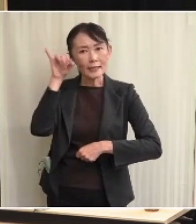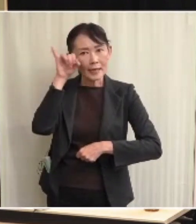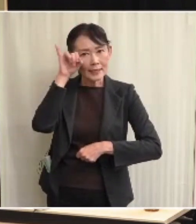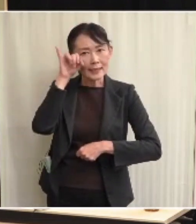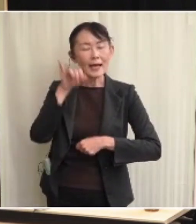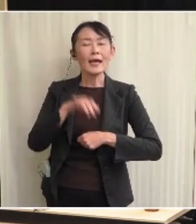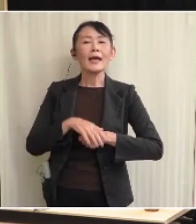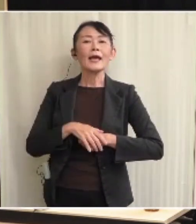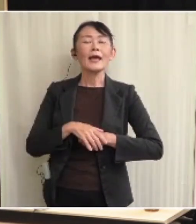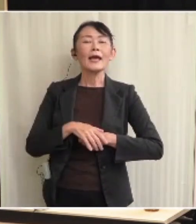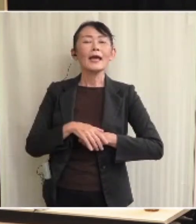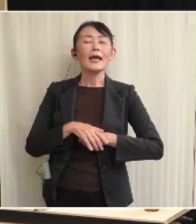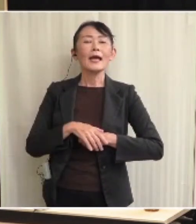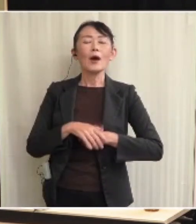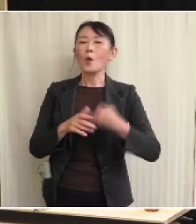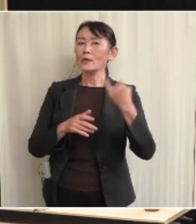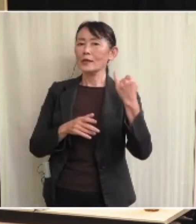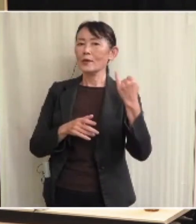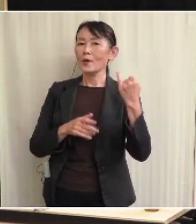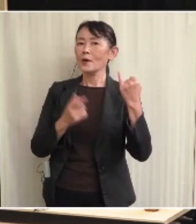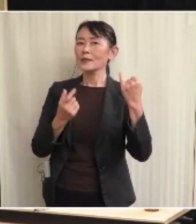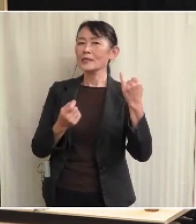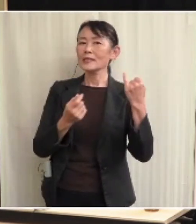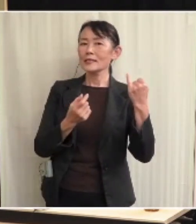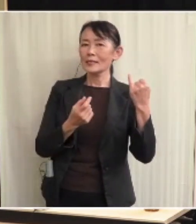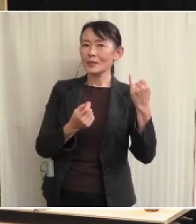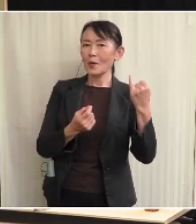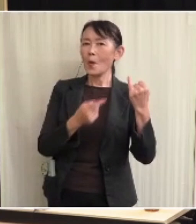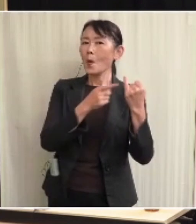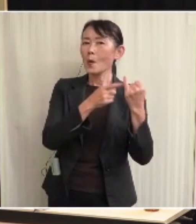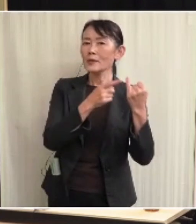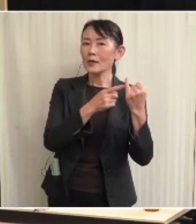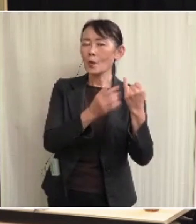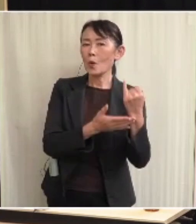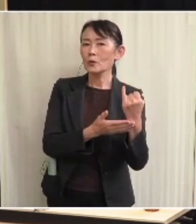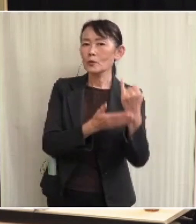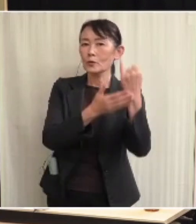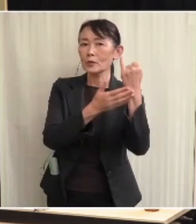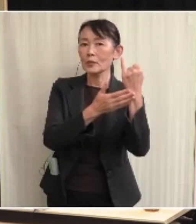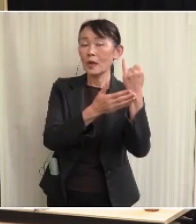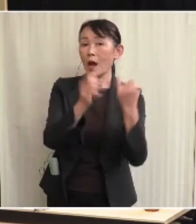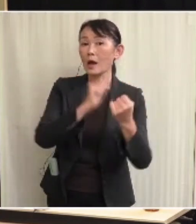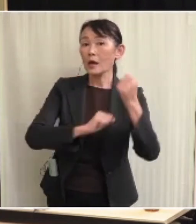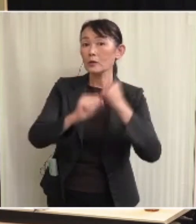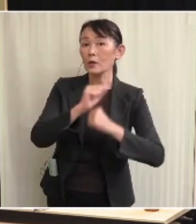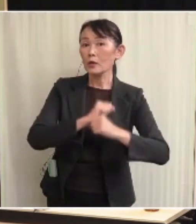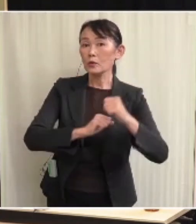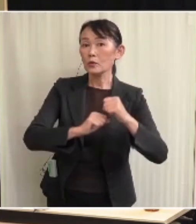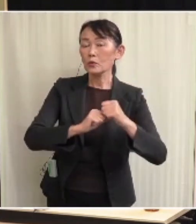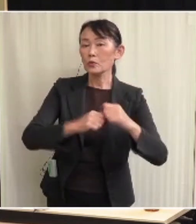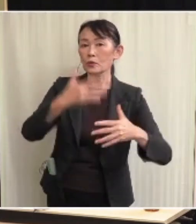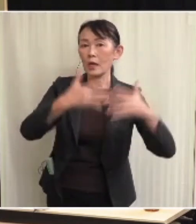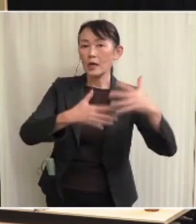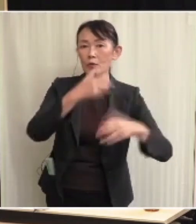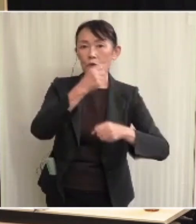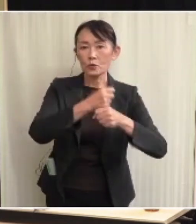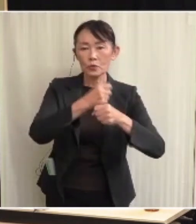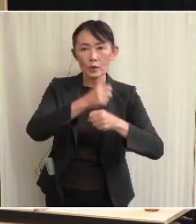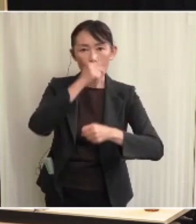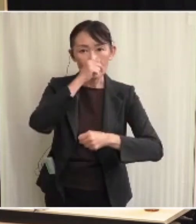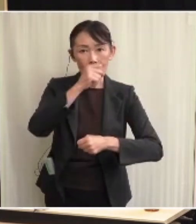ちんと女の子が主体になって活躍する番組があったっていいじゃないかと、それ